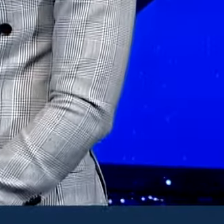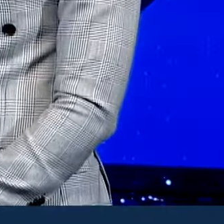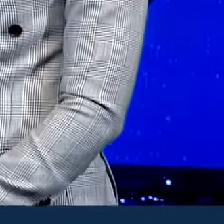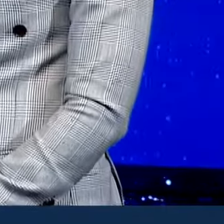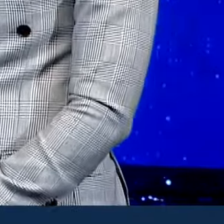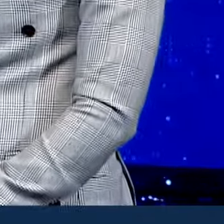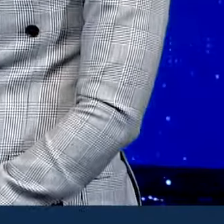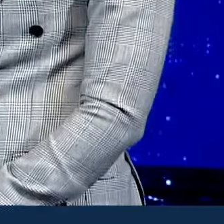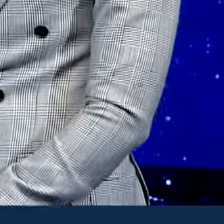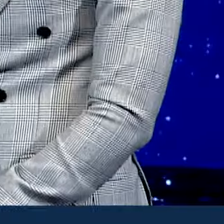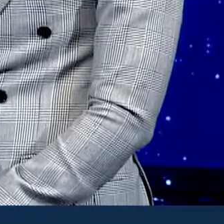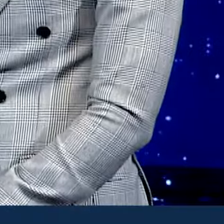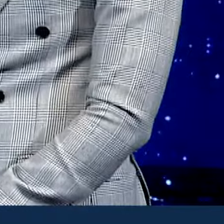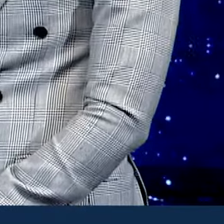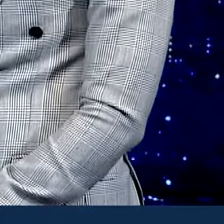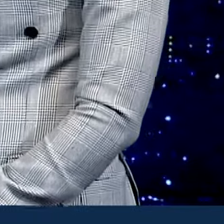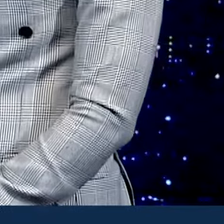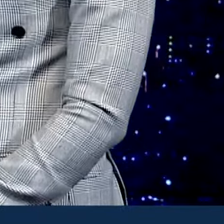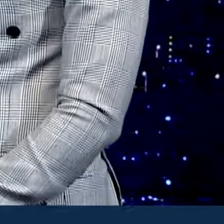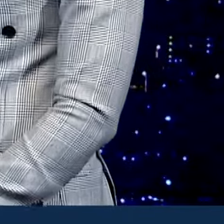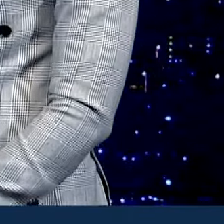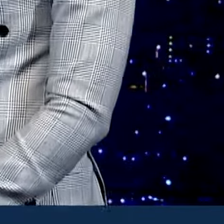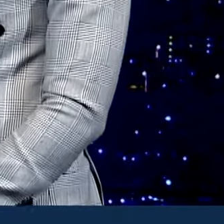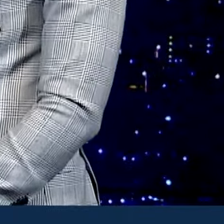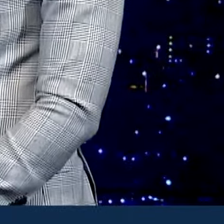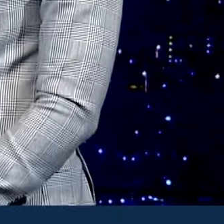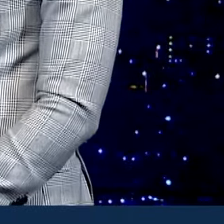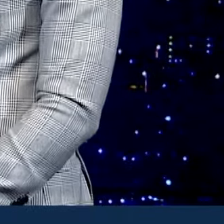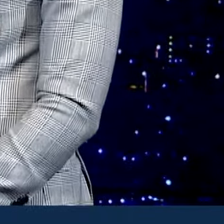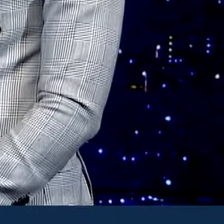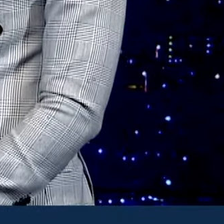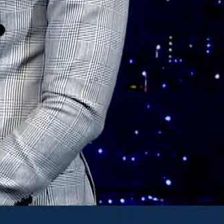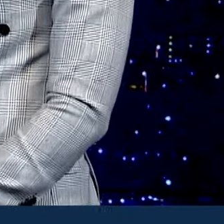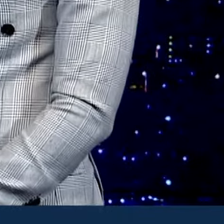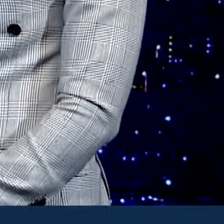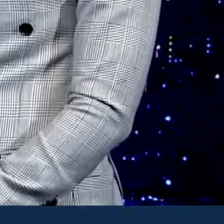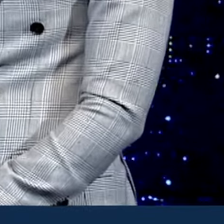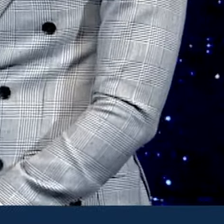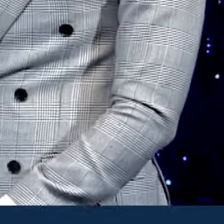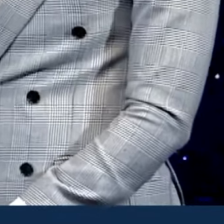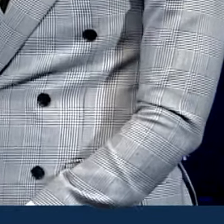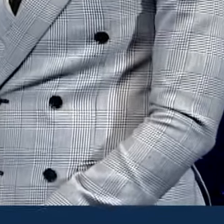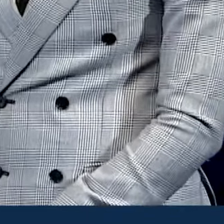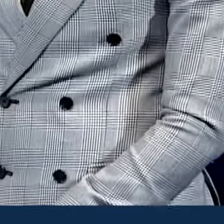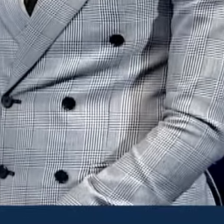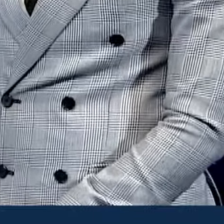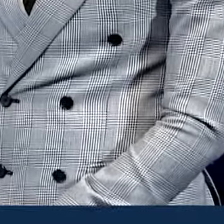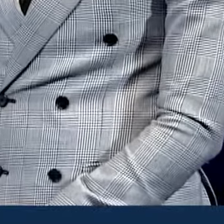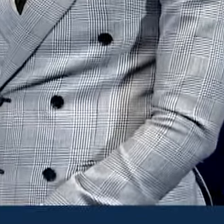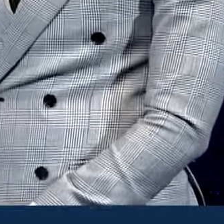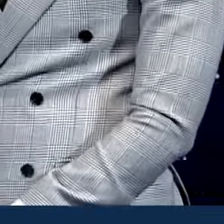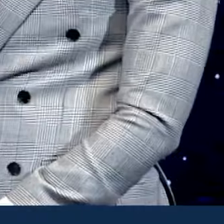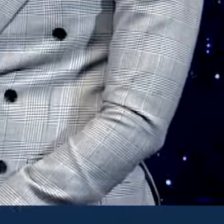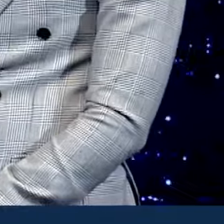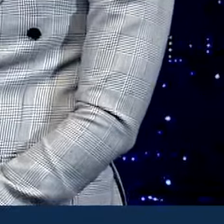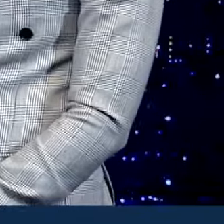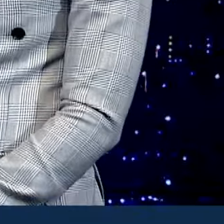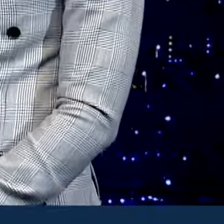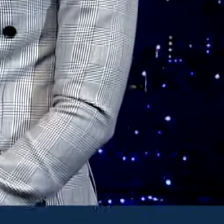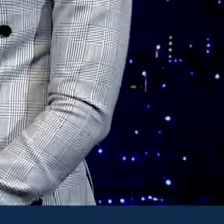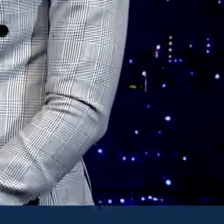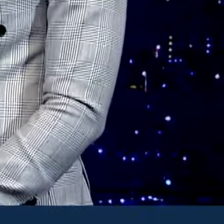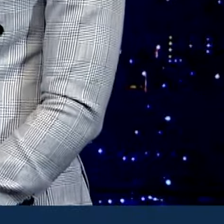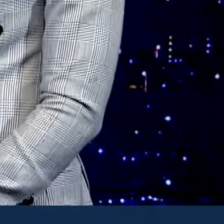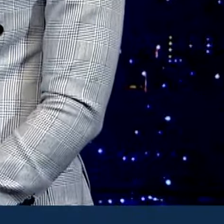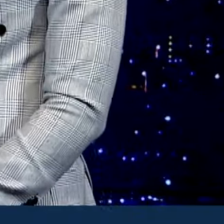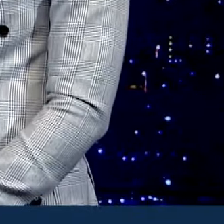Dede, hari Micro, hari Farashi n'izindi zitandukanye. Duhere twihuse. Duhere kuri Dede. Twagiye n'iminota